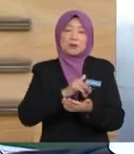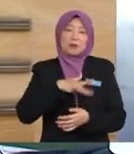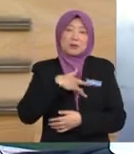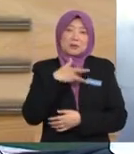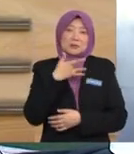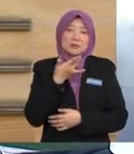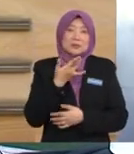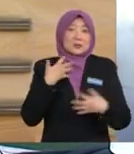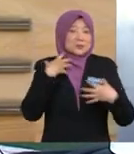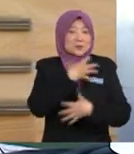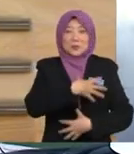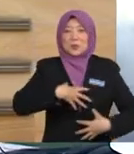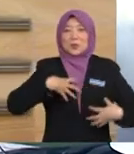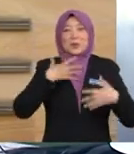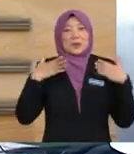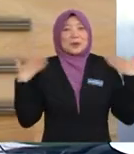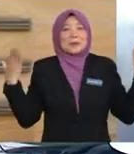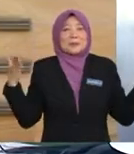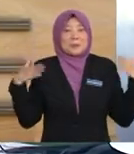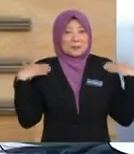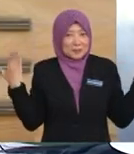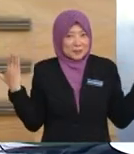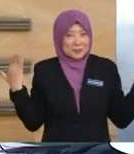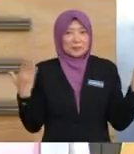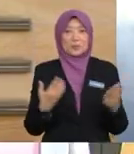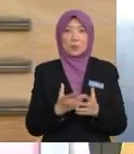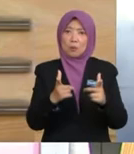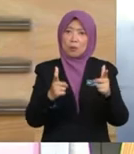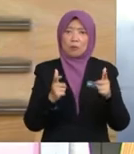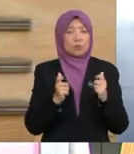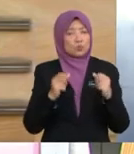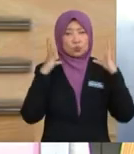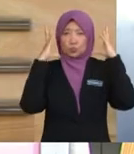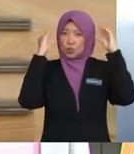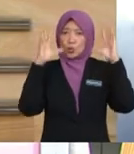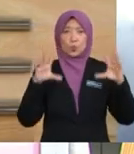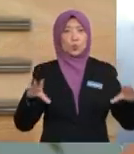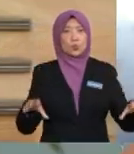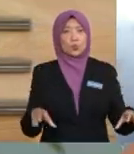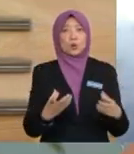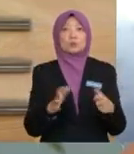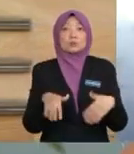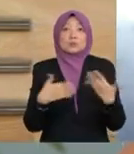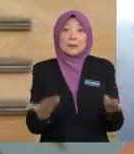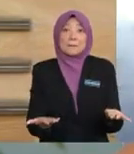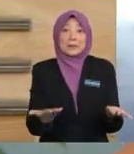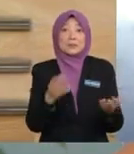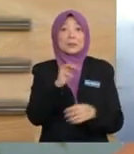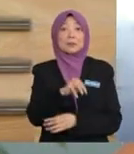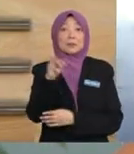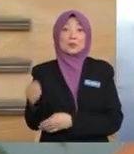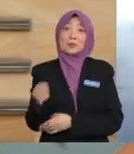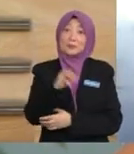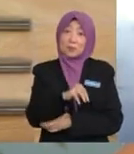rasa teruja ya, murid-murid. Lajunya Cikgu Nisa buat. Macam mana dengan adik-adik kita secara